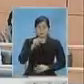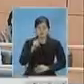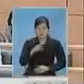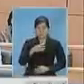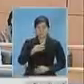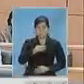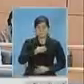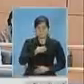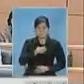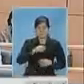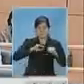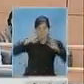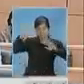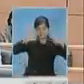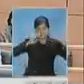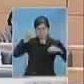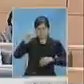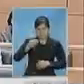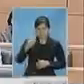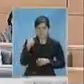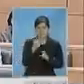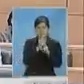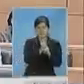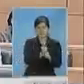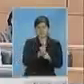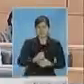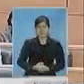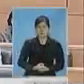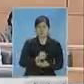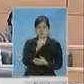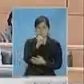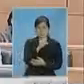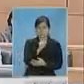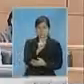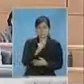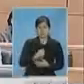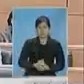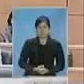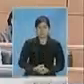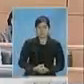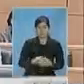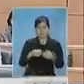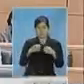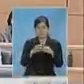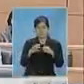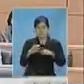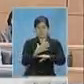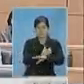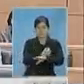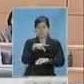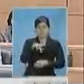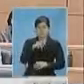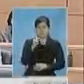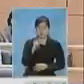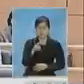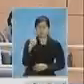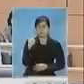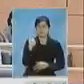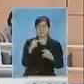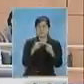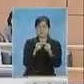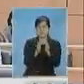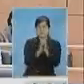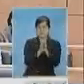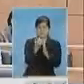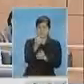ข้างมากลากไปมีการบอกว่าพรรคเพื่อไทยถือว่าได้ 15ล้าน